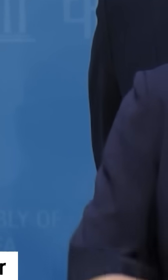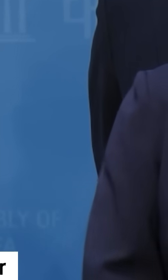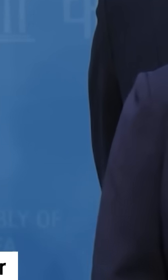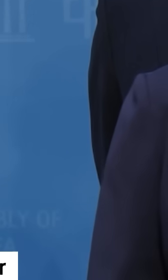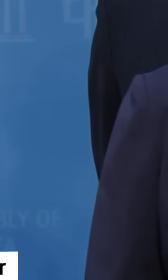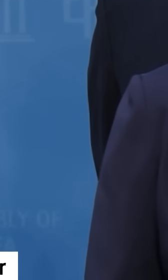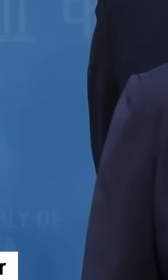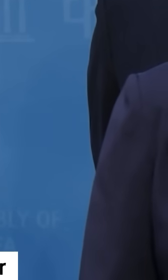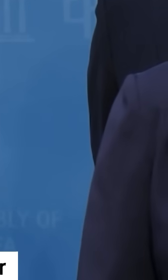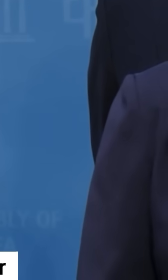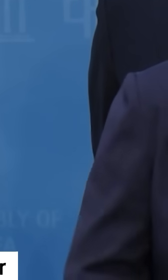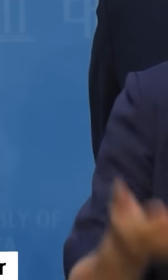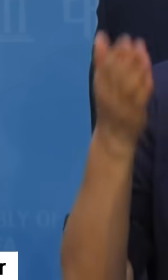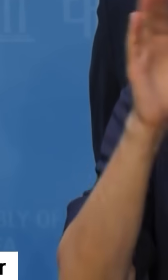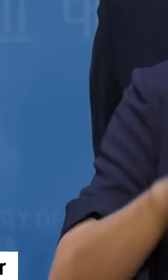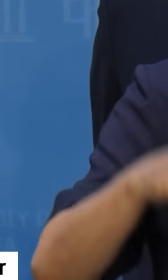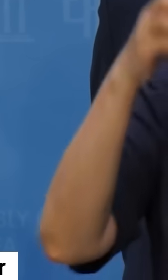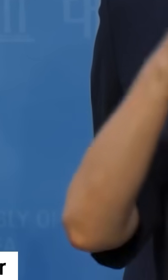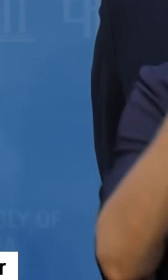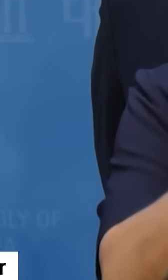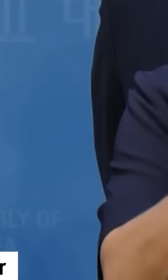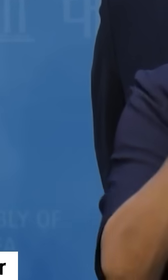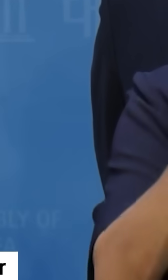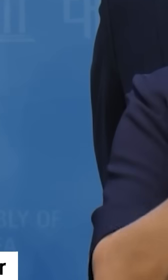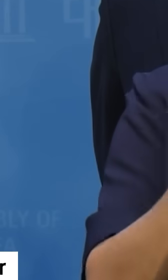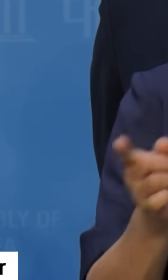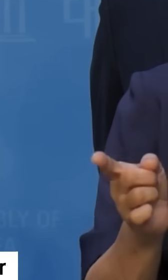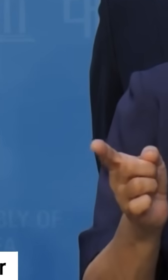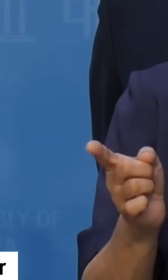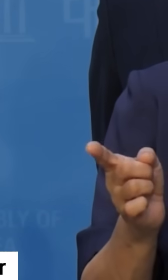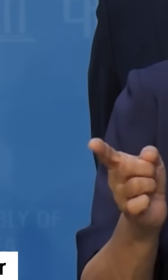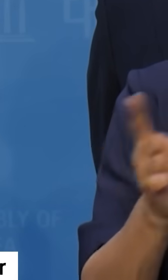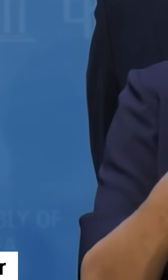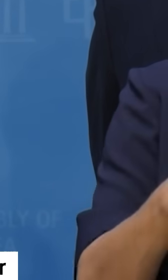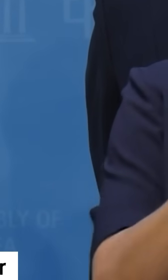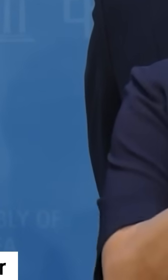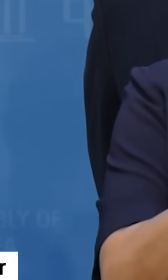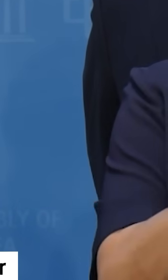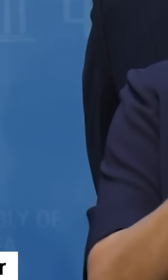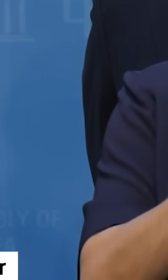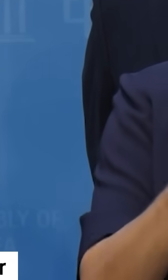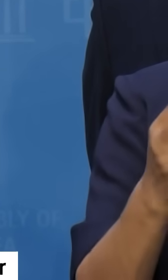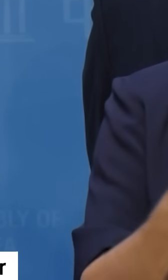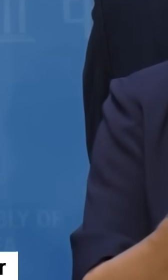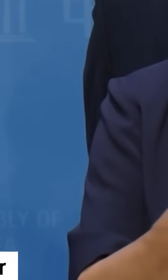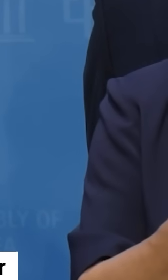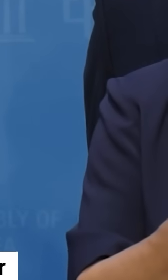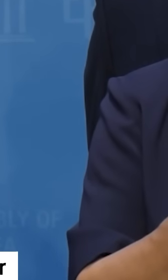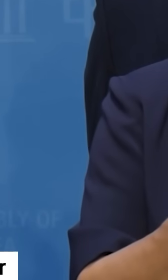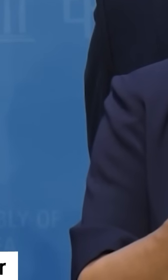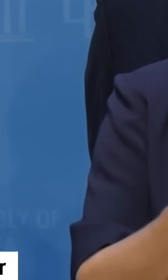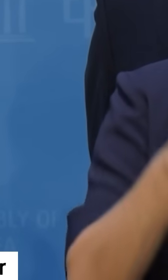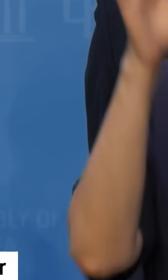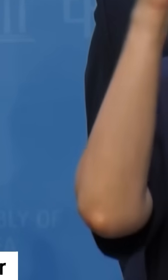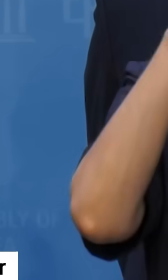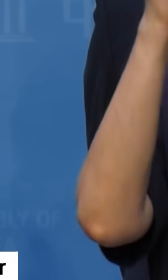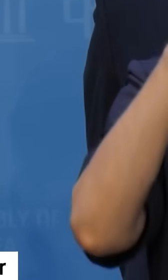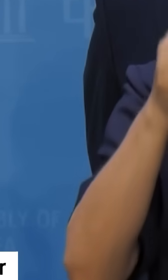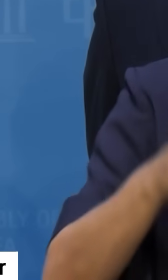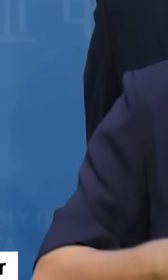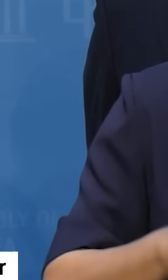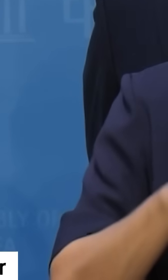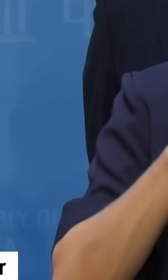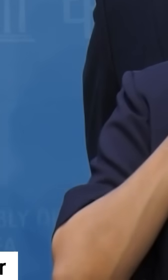바랍니다. 그런데도 전통시장 활기를 불어넣을 수 있는 대책이나 수단을 강구해야 한다는